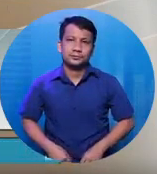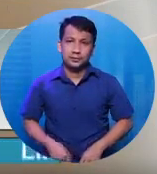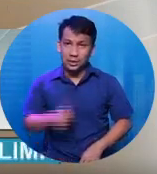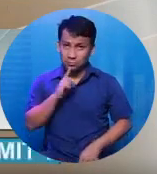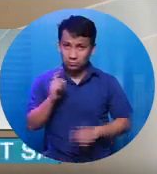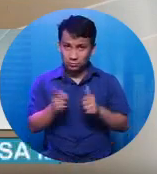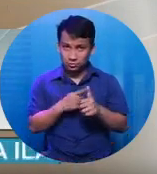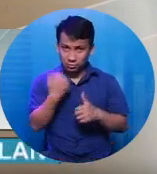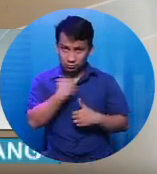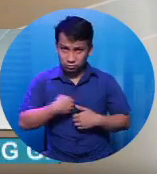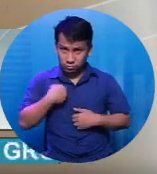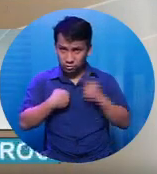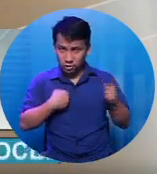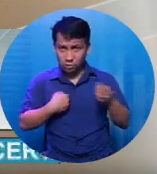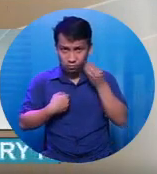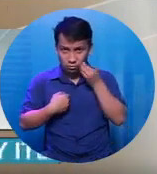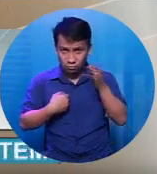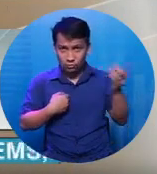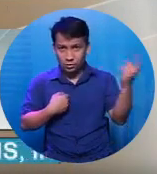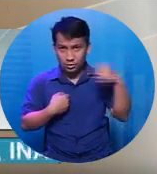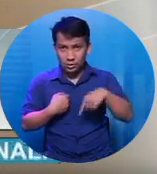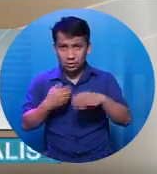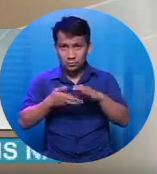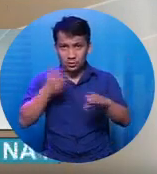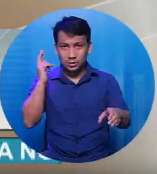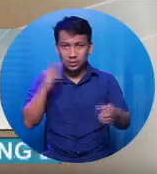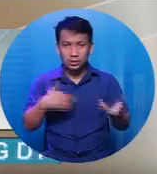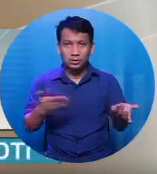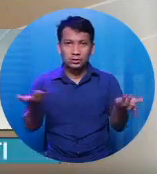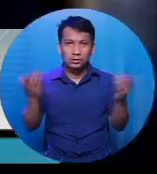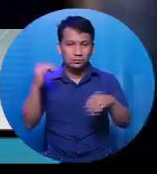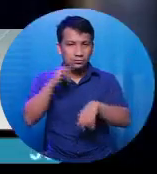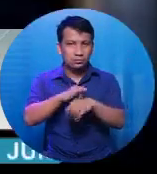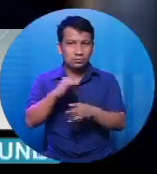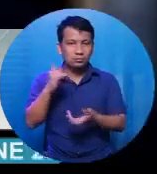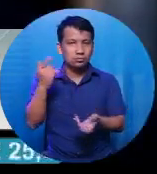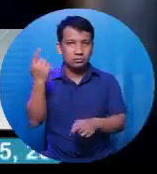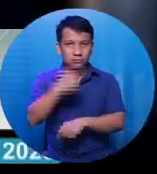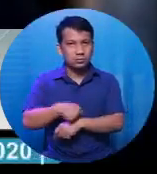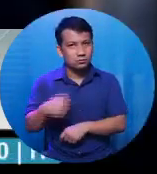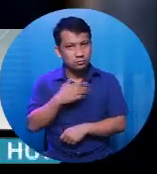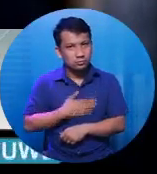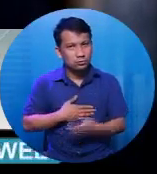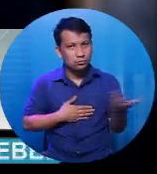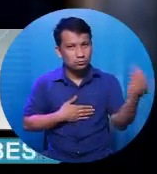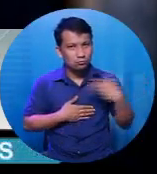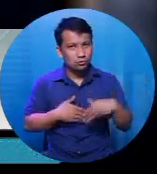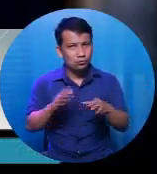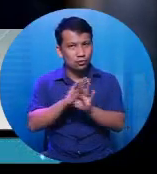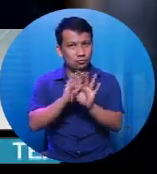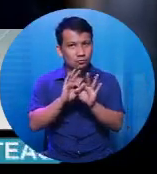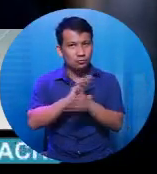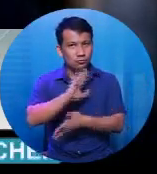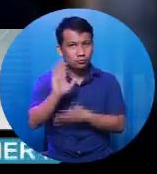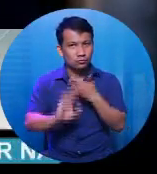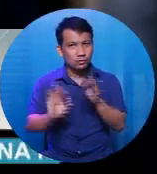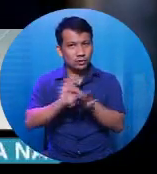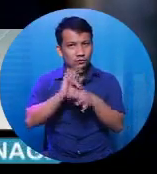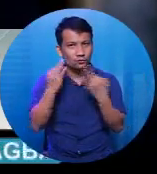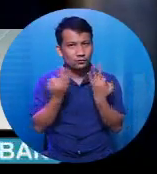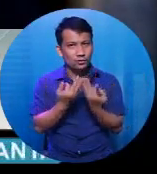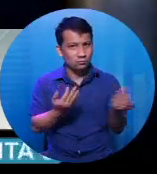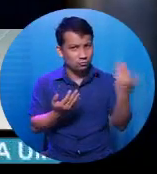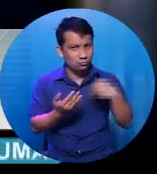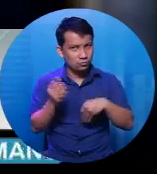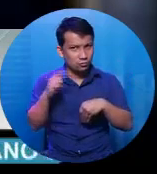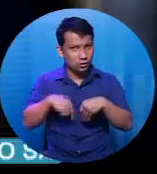ka sa akin, sinabi ko, umuwi ka na dito, mag-resign ka na. That day, please, sabi ko, kung gusto mo maayos yung pamilya mo,